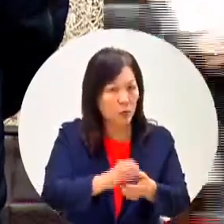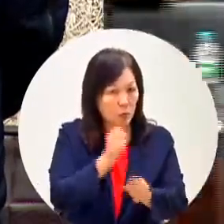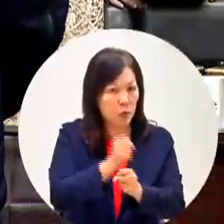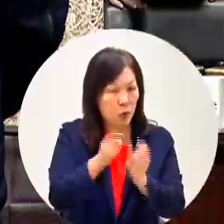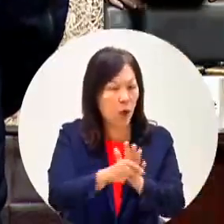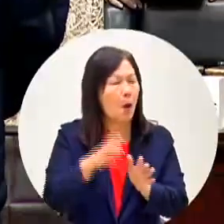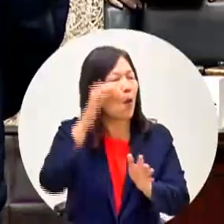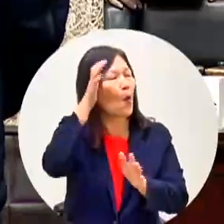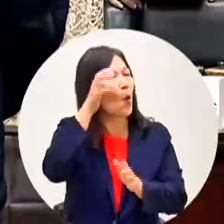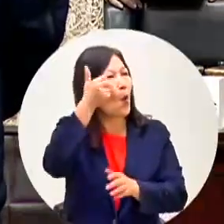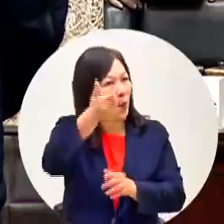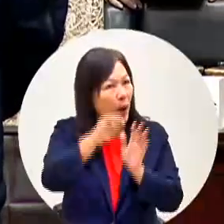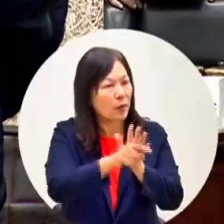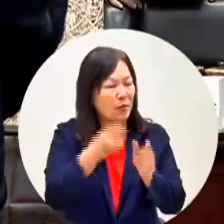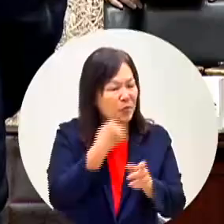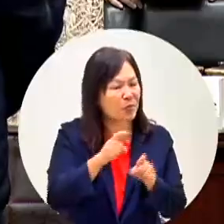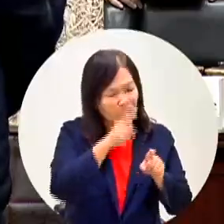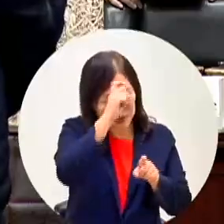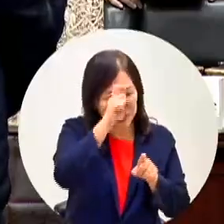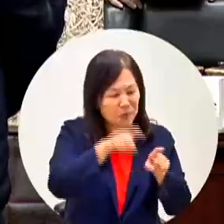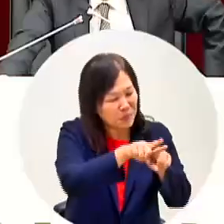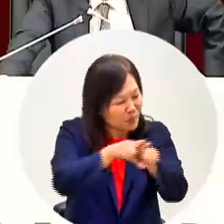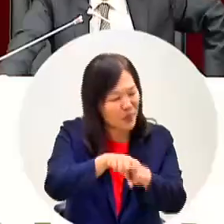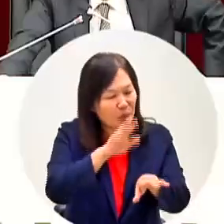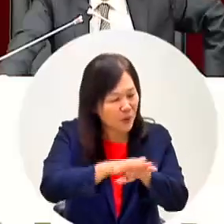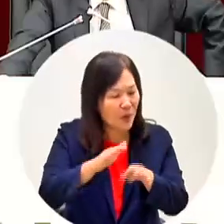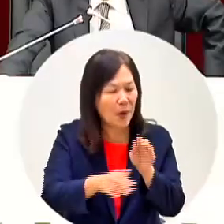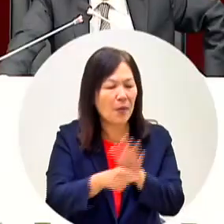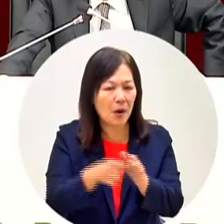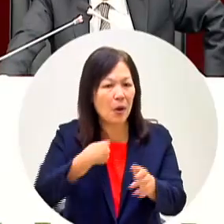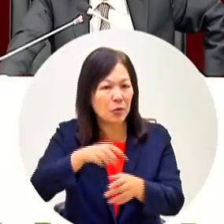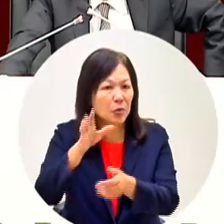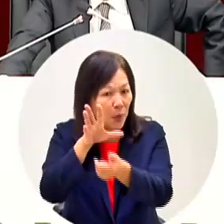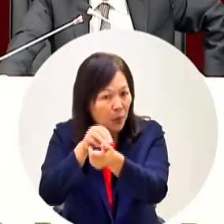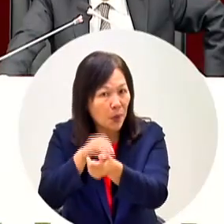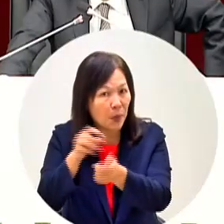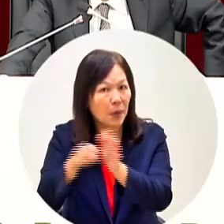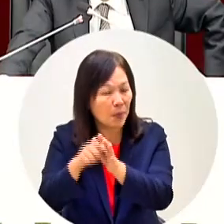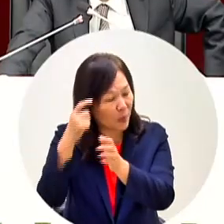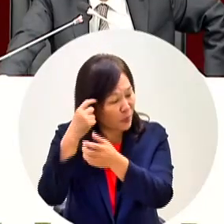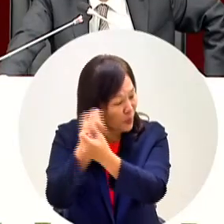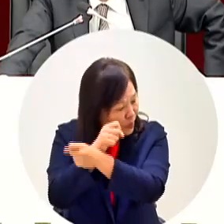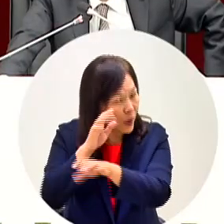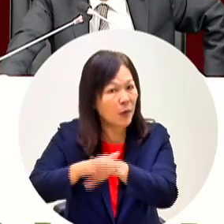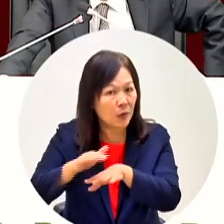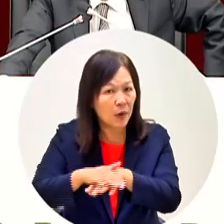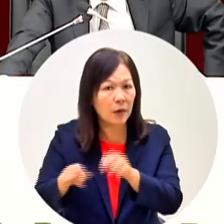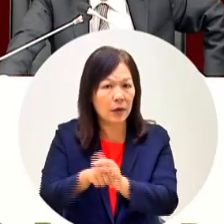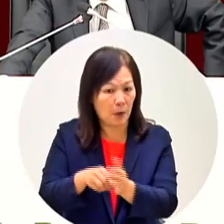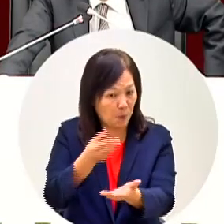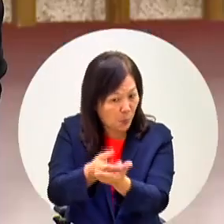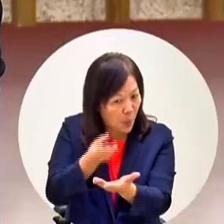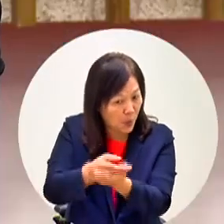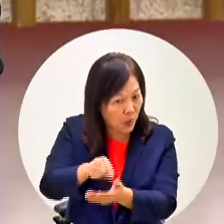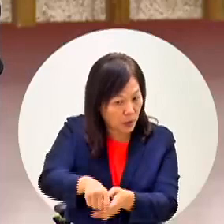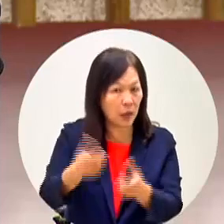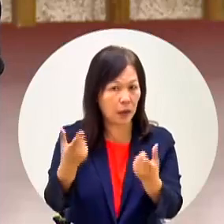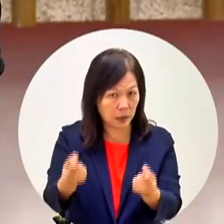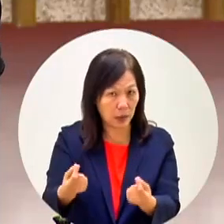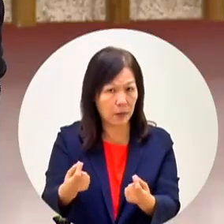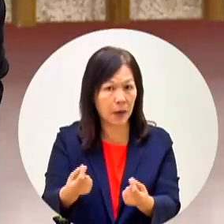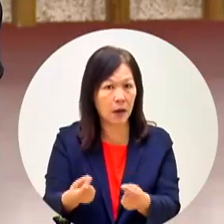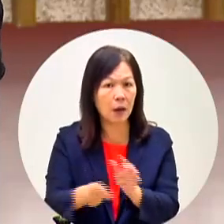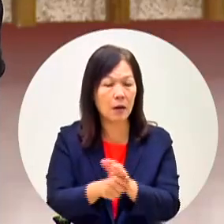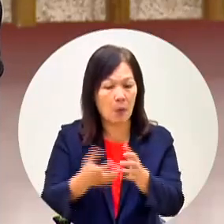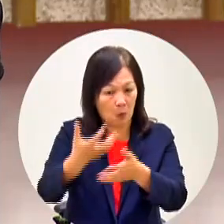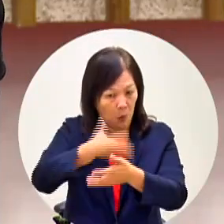会去考察， 会去考察， 会去研议。 那会包含博弈的部分吗？会包含博弈吗？ 我们